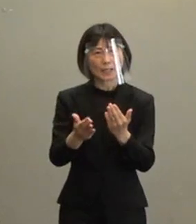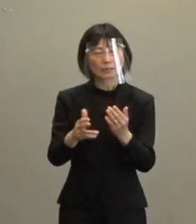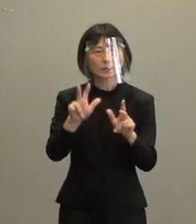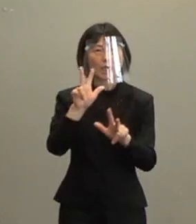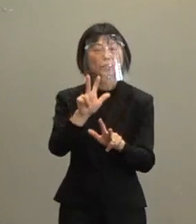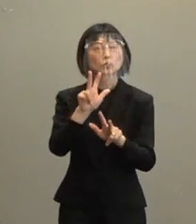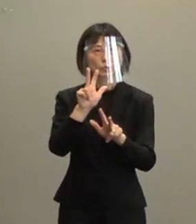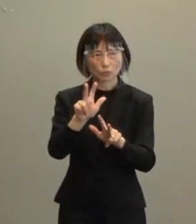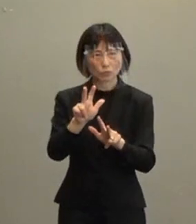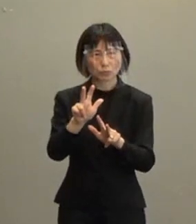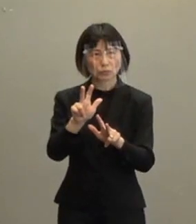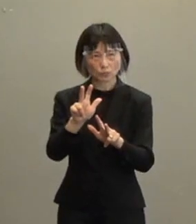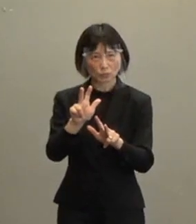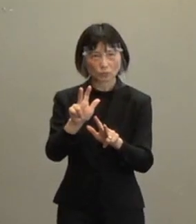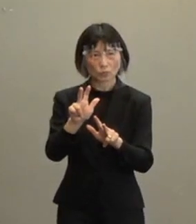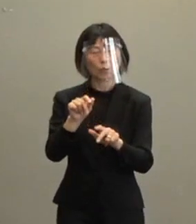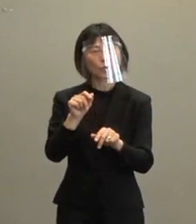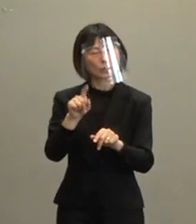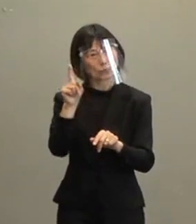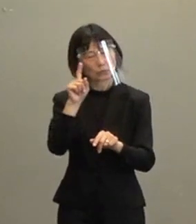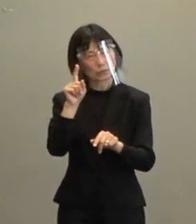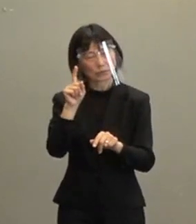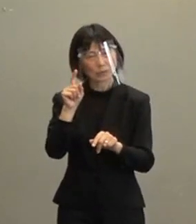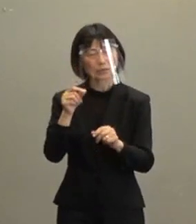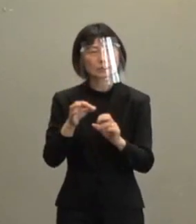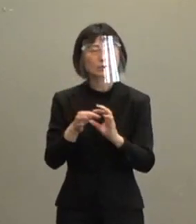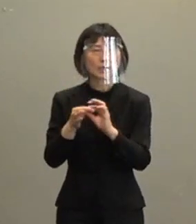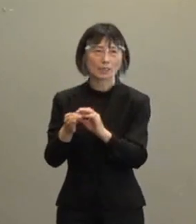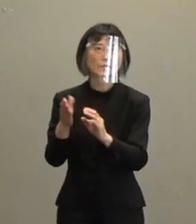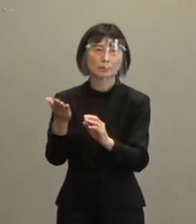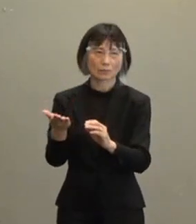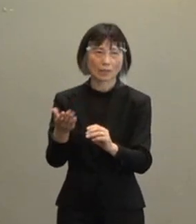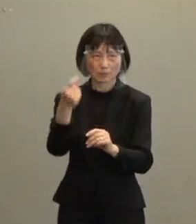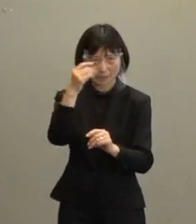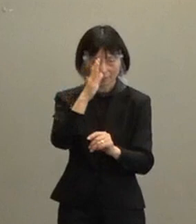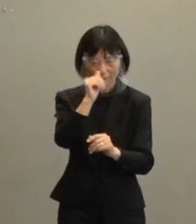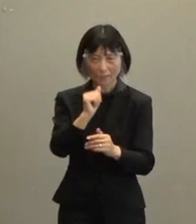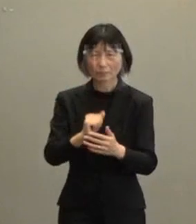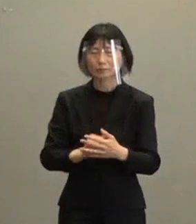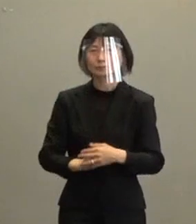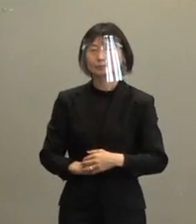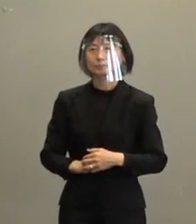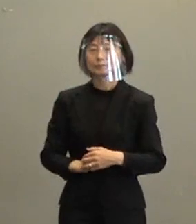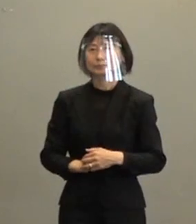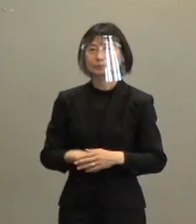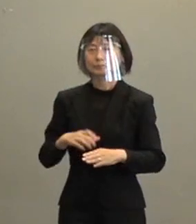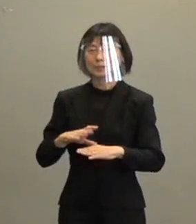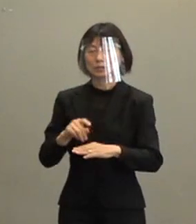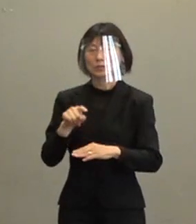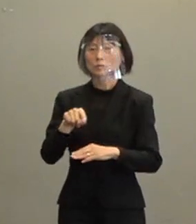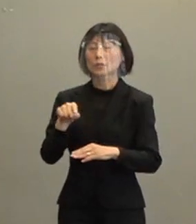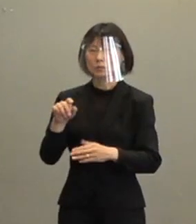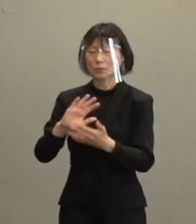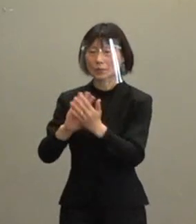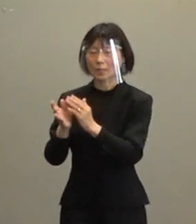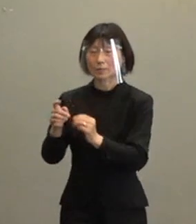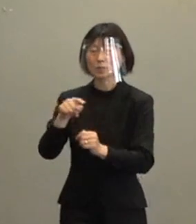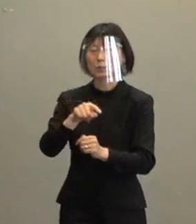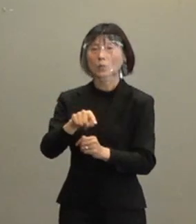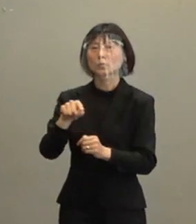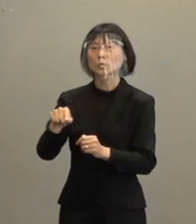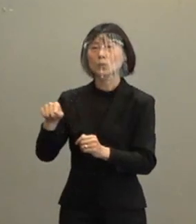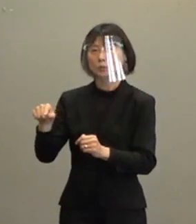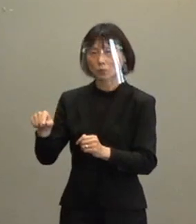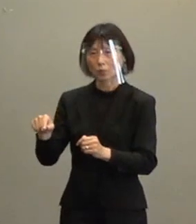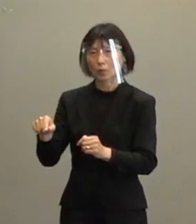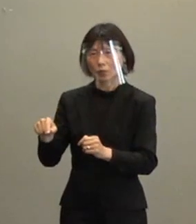振りというのをどのように今、やっているか、見ていくというか。 はい、まずそれぞれの県ごとのですね、